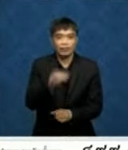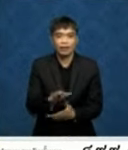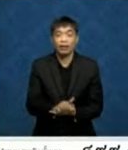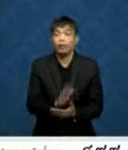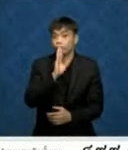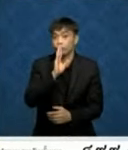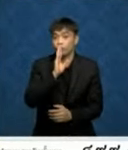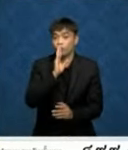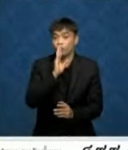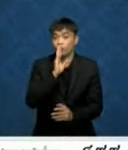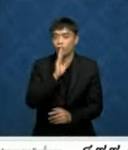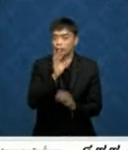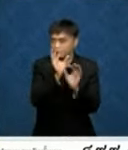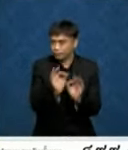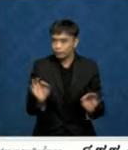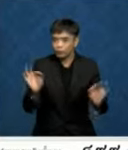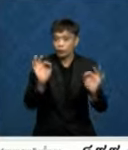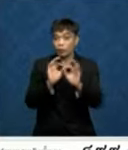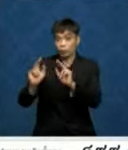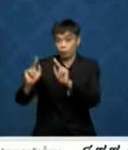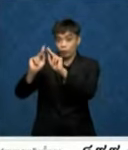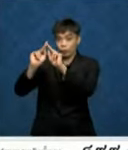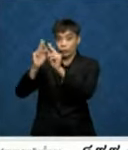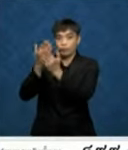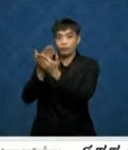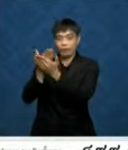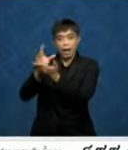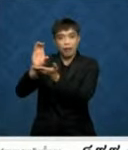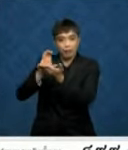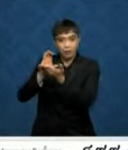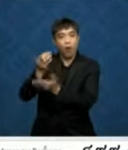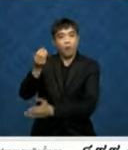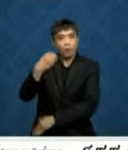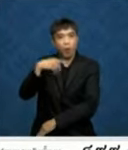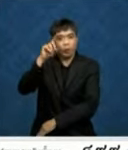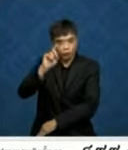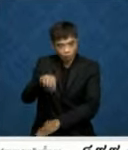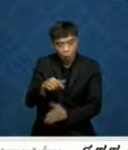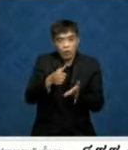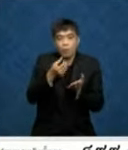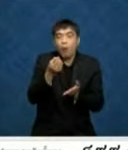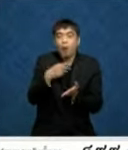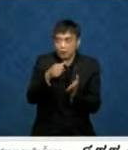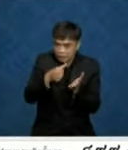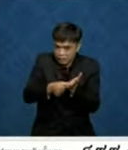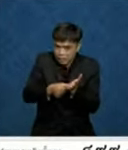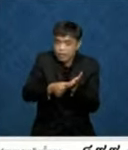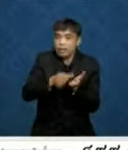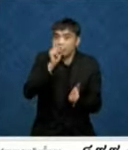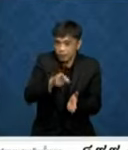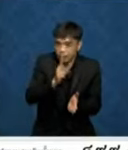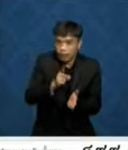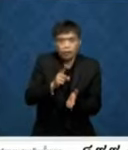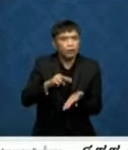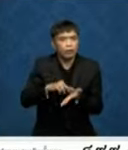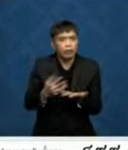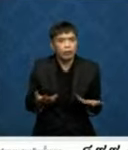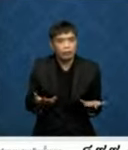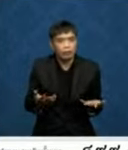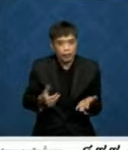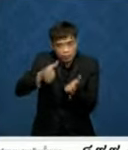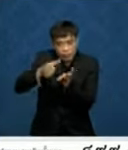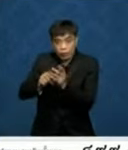ท่านจะถ้ากระทรวงการคลังเนี่ยต้องการที่จะยืนยันให้ได้ว่ามันเป็นหนี้จริงๆเนี่ยผมก็ต้องถามว่าอ้าวถ้าสมมุติว่าท่านแ